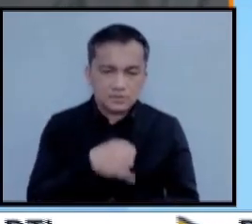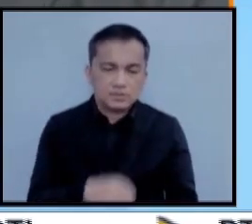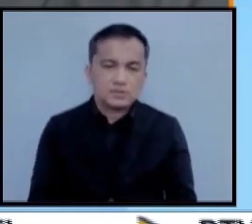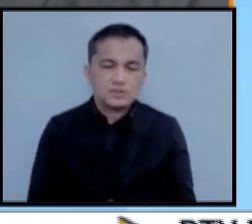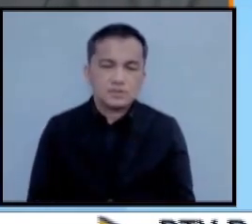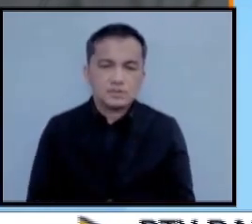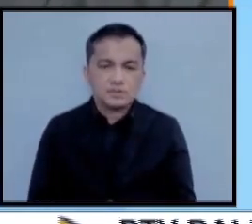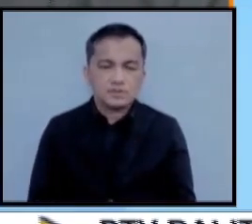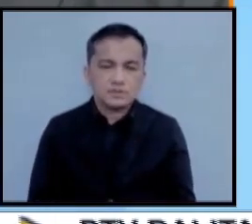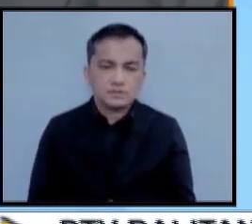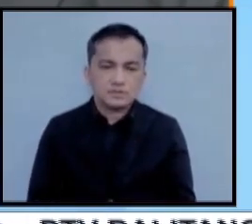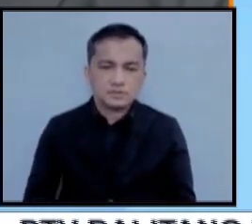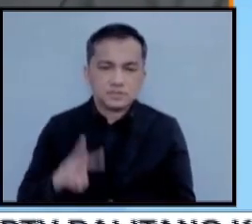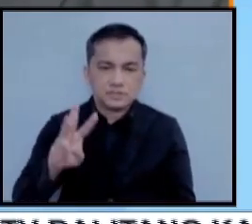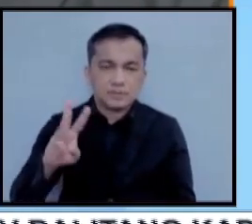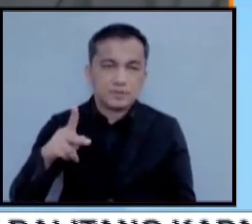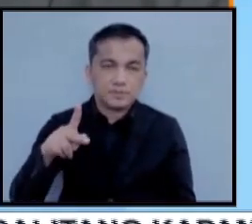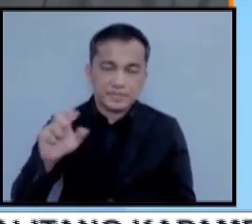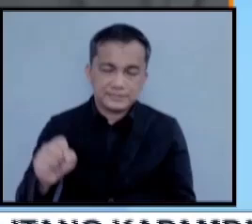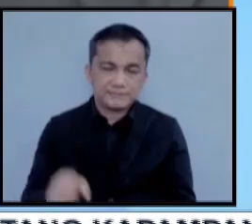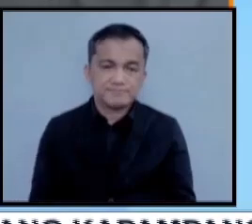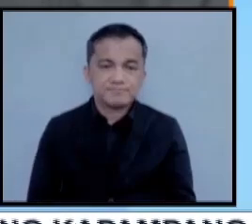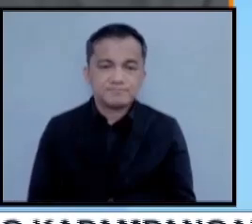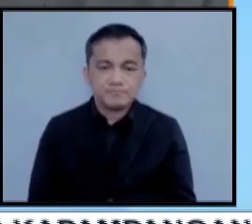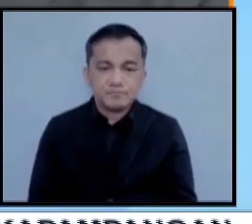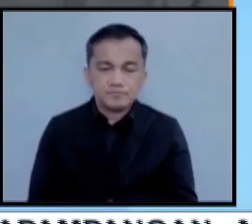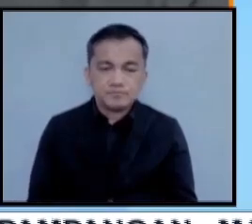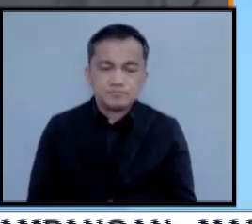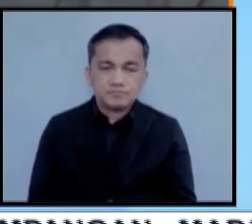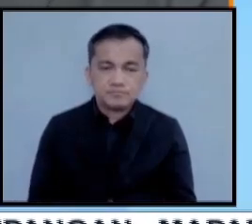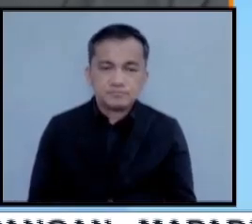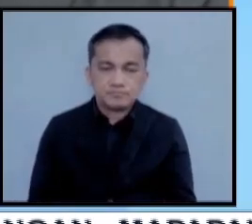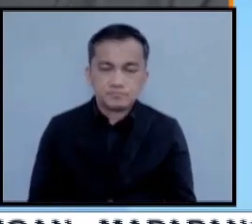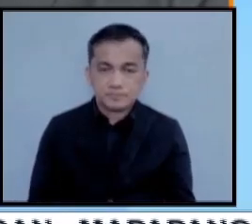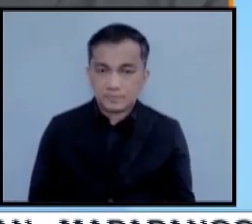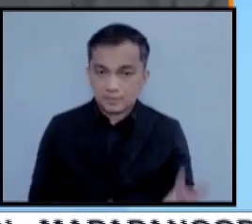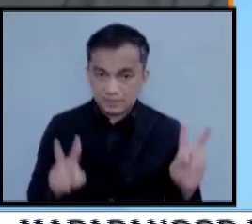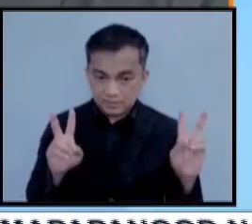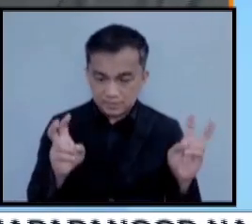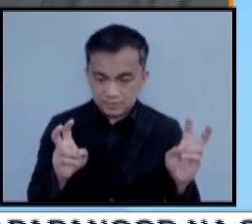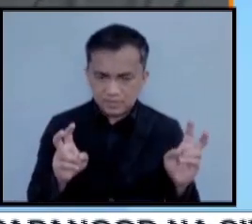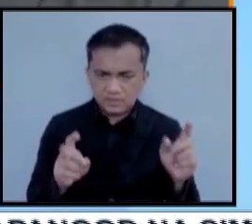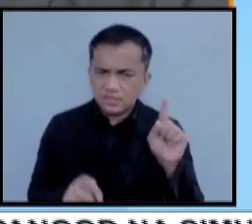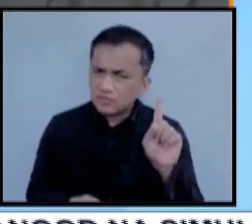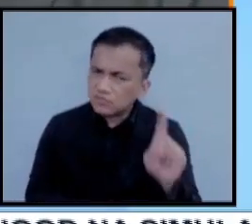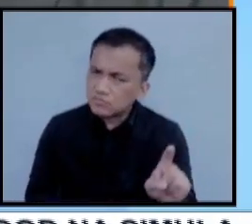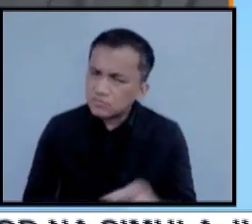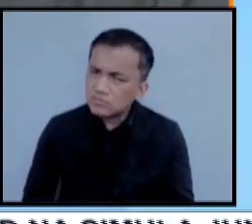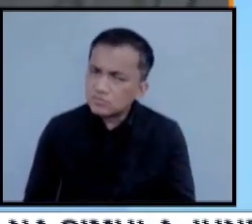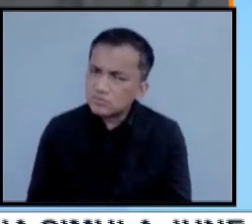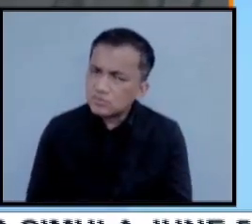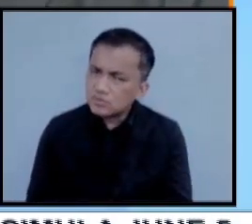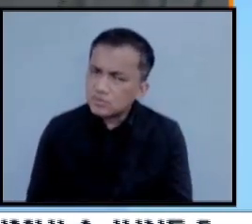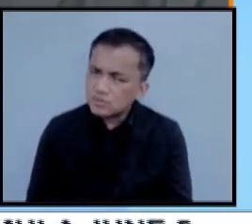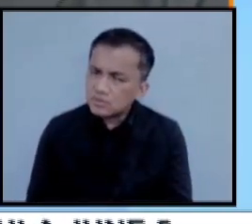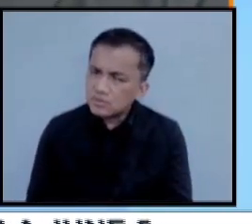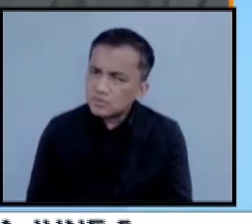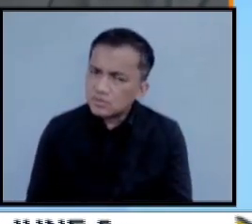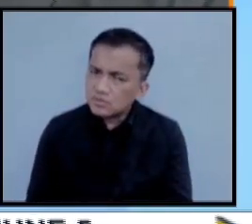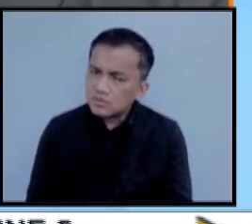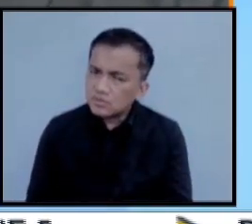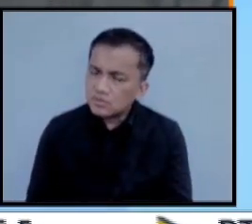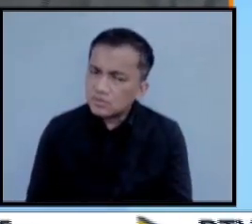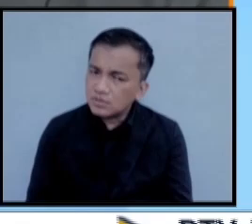natin sa West Philippines at ang isang kontrobersyal na tanong sa kanya